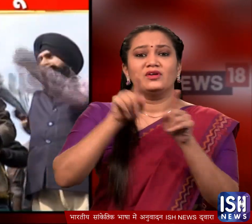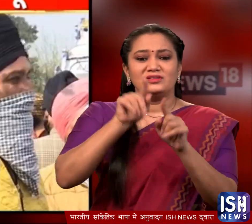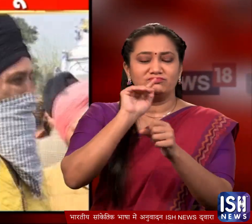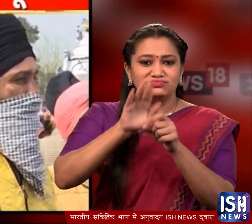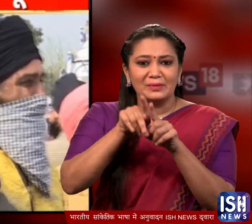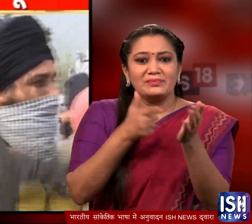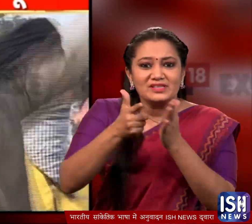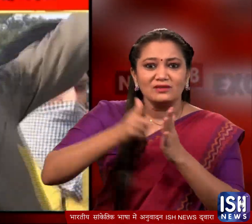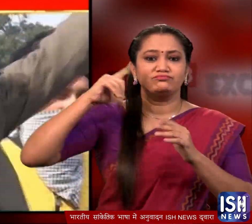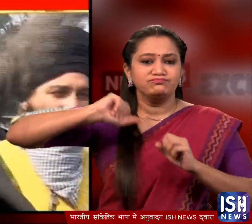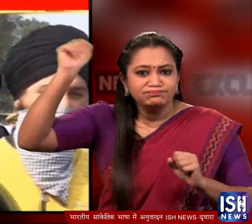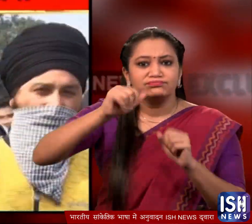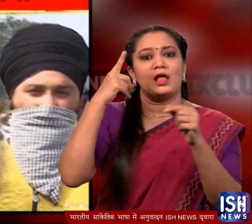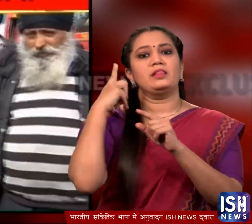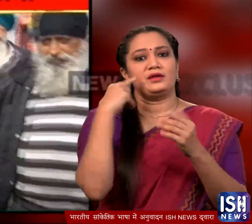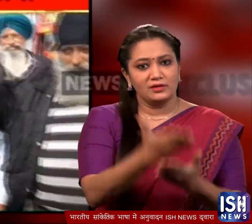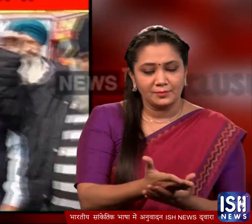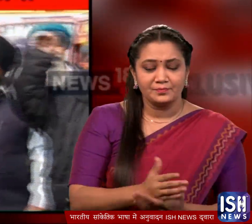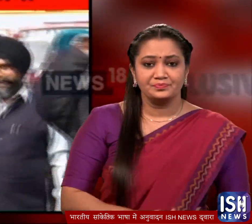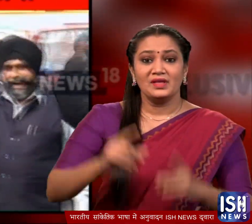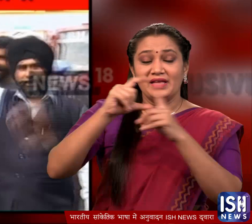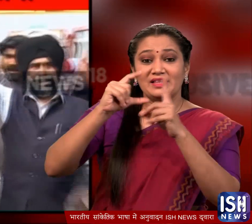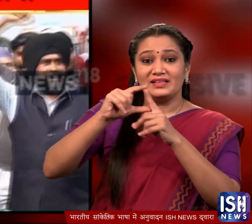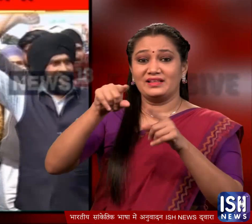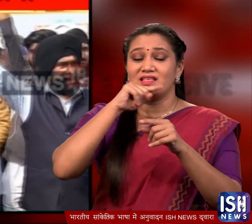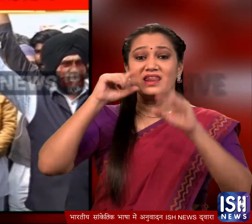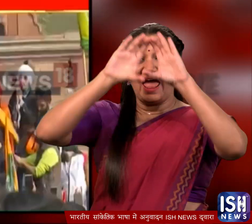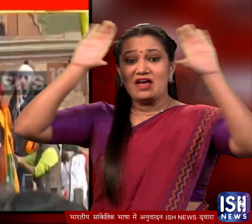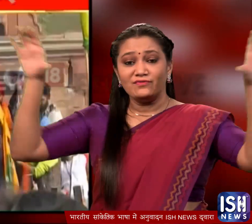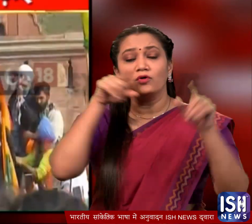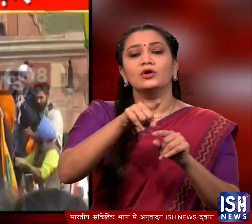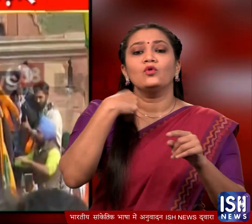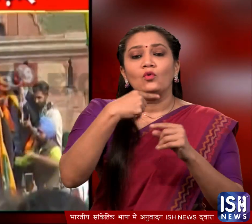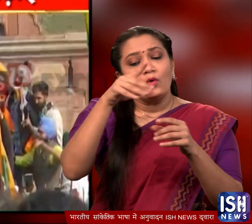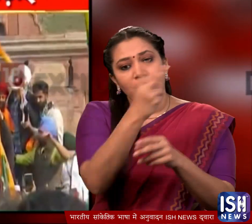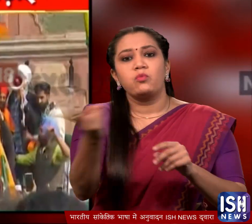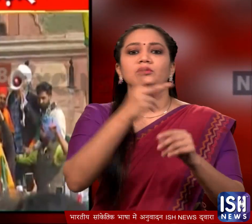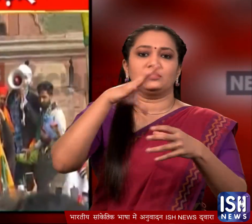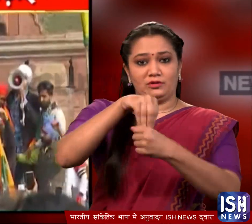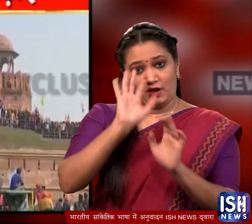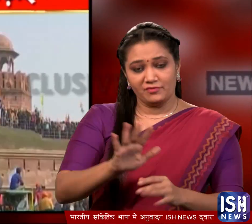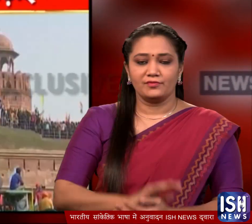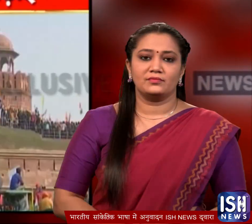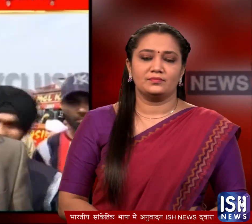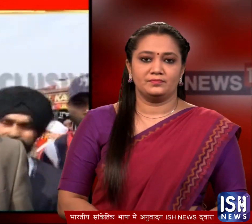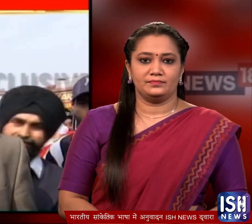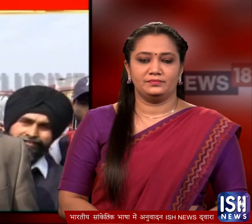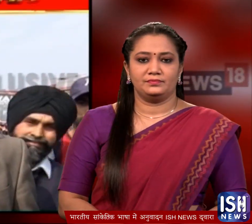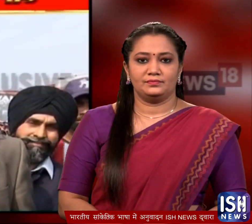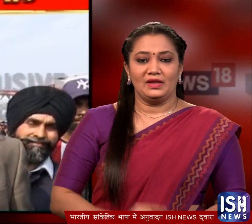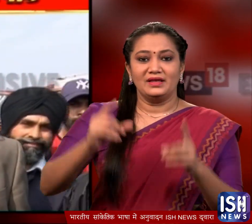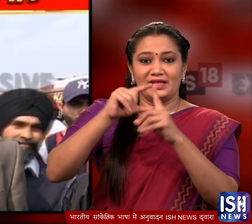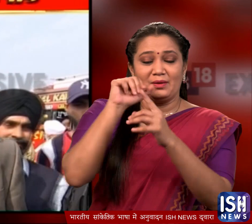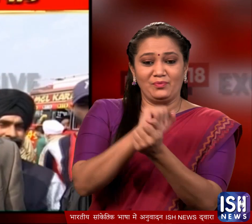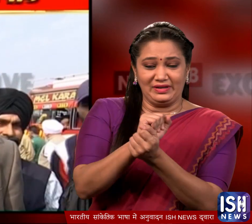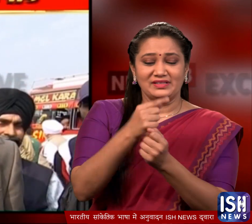के आंदोलन की अगुवाई कर रहा था, जबकि दिल्ली पुलिस का आरोप है कि लाल किले पर हुई हिंसा की साजिश रचने वालों में ये दोनों शामिल थे।